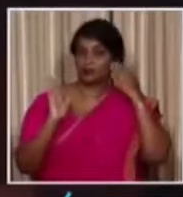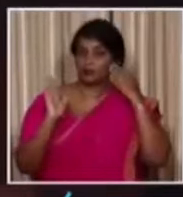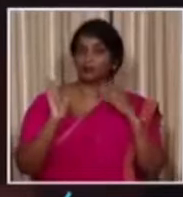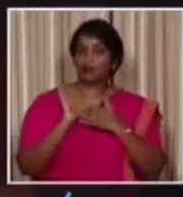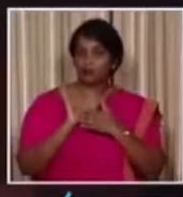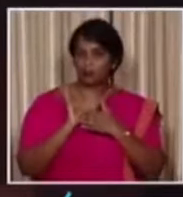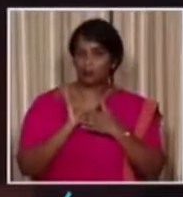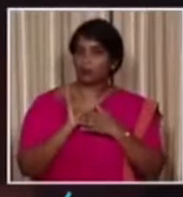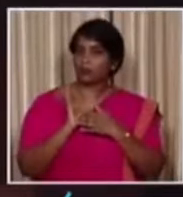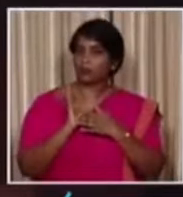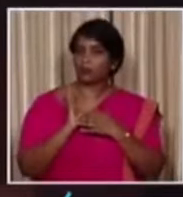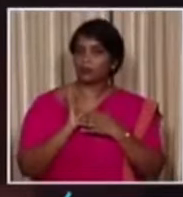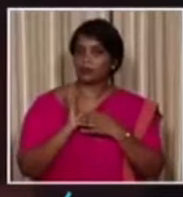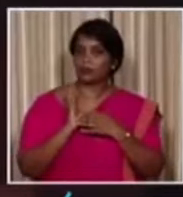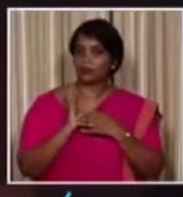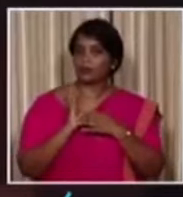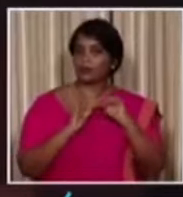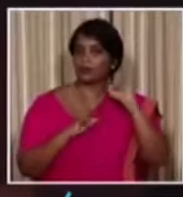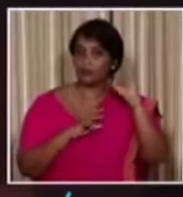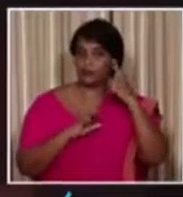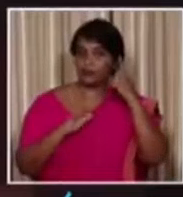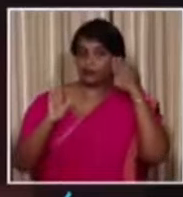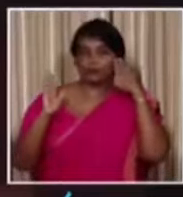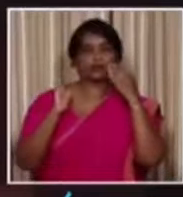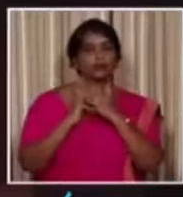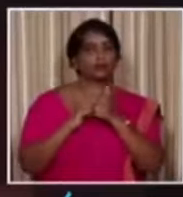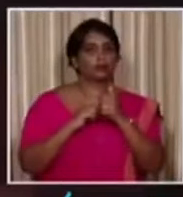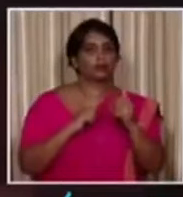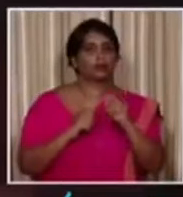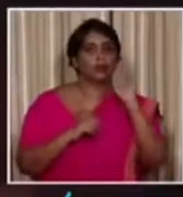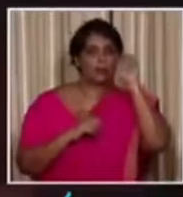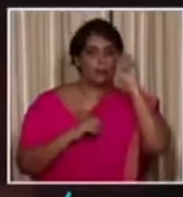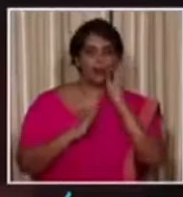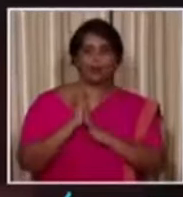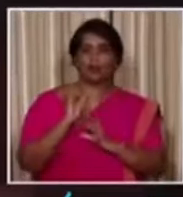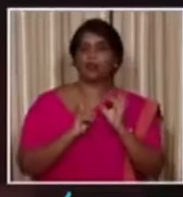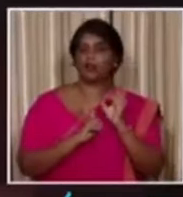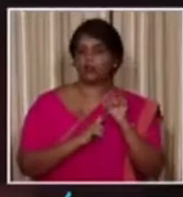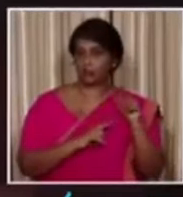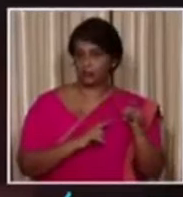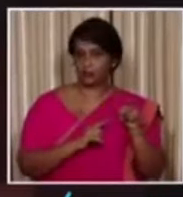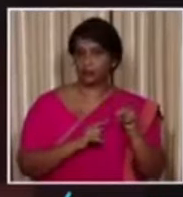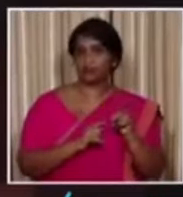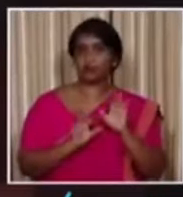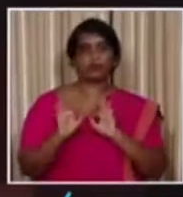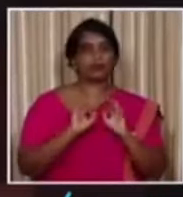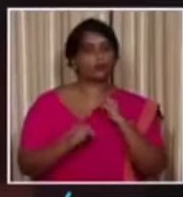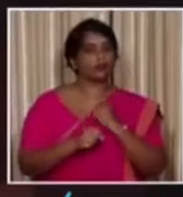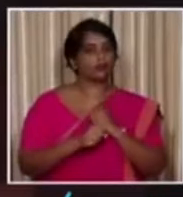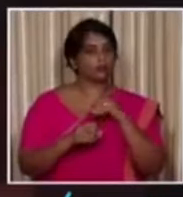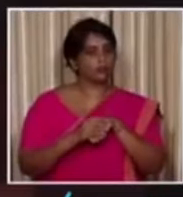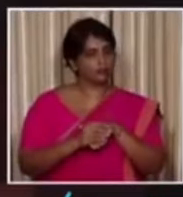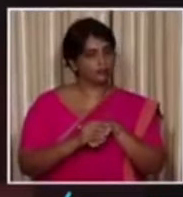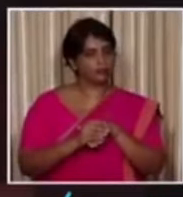පිළිබඳව ප්‍රථම අවධානය යොමු කරේ මංගල සමරවීර ඇමතිතුමා යහපාලන